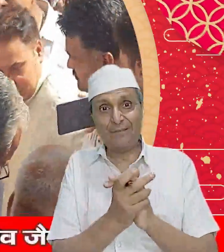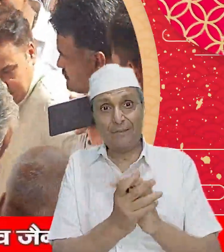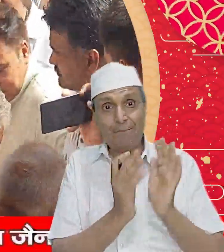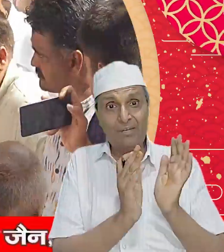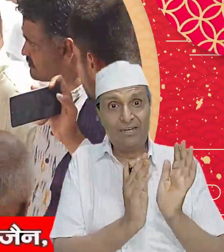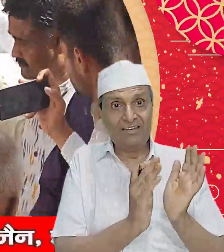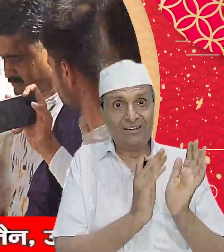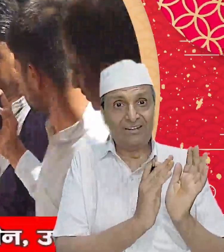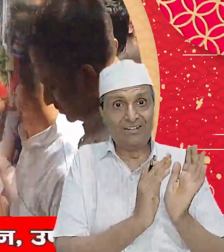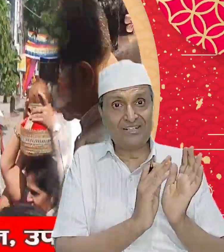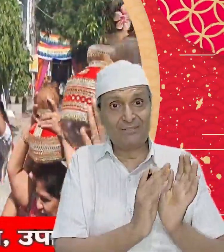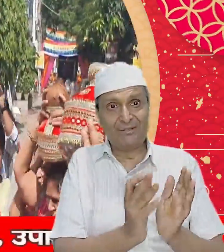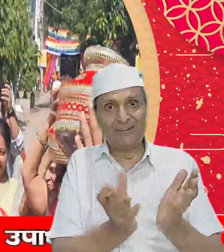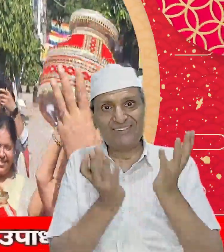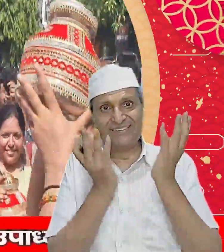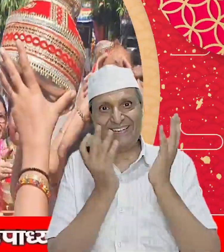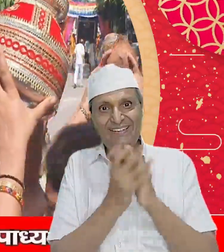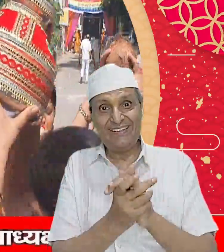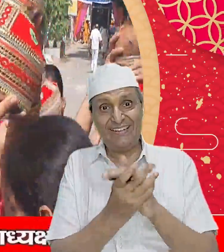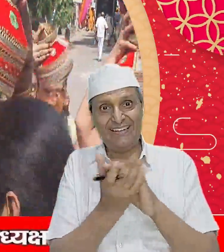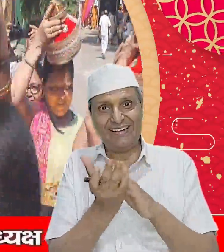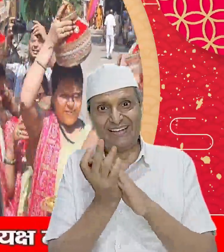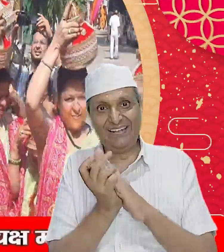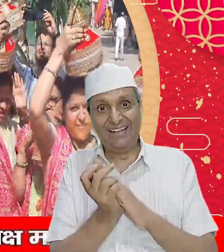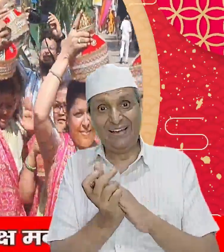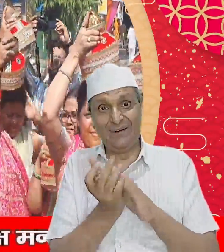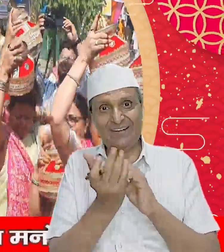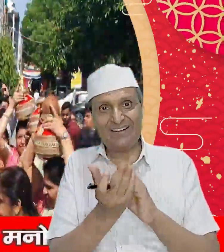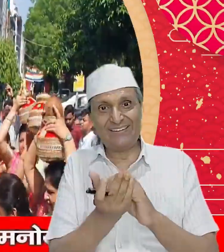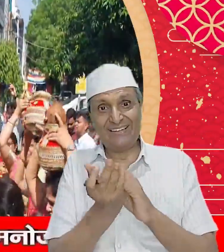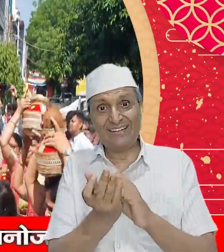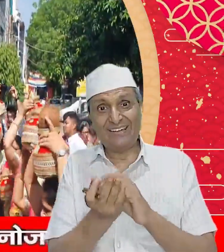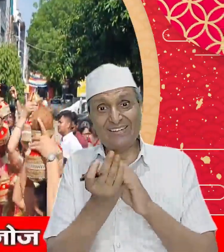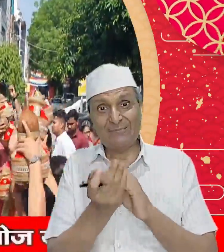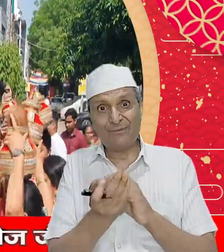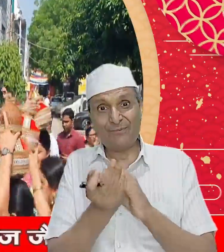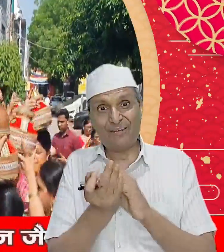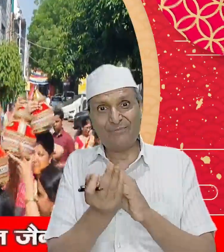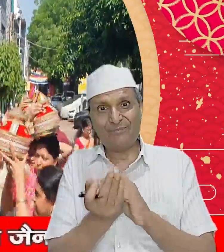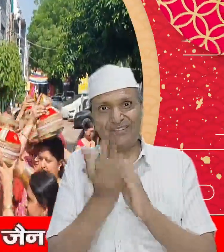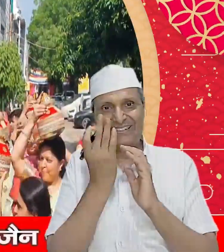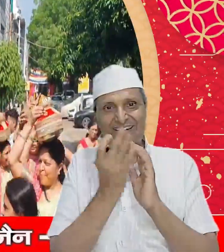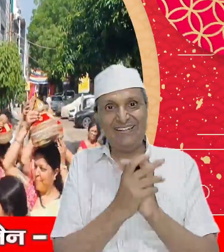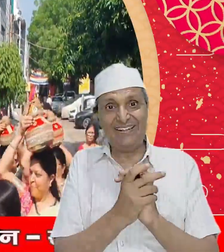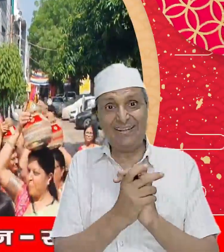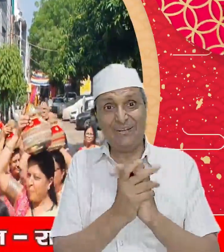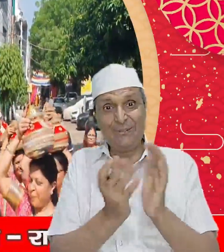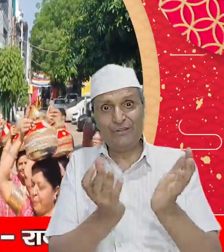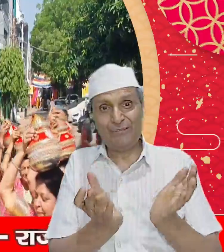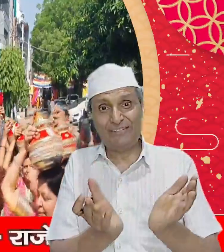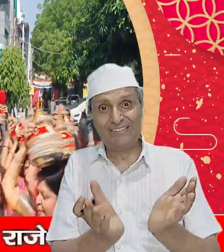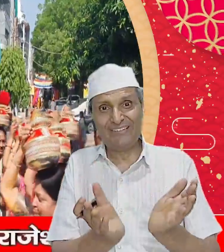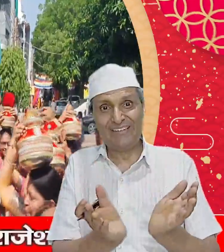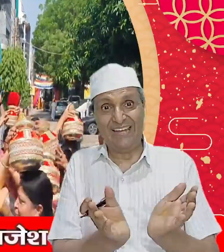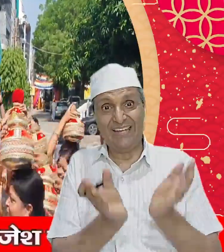हैं, महिलाएं अलग ड्रेस में रोमांचित हैं, खिलखिला रही हैं और नृत्य करके सबको मन मोहित कर रही हैं।